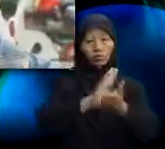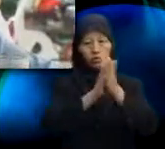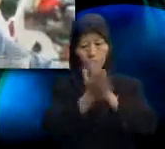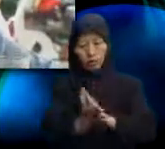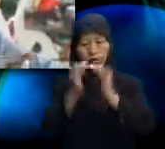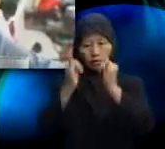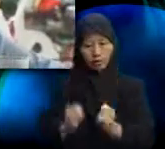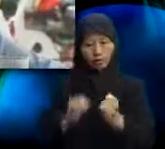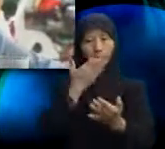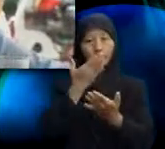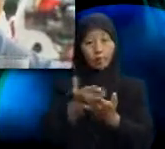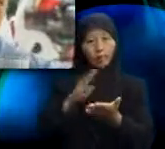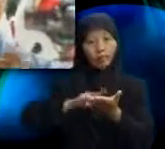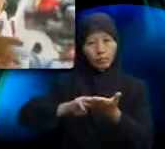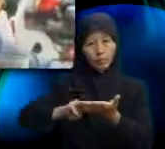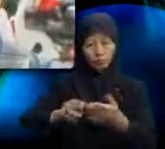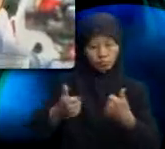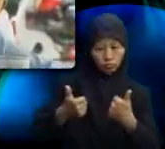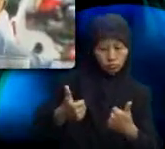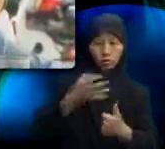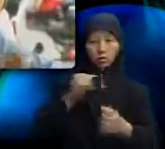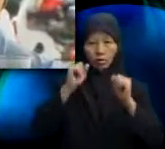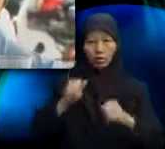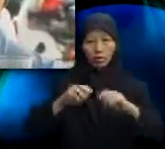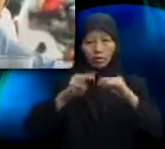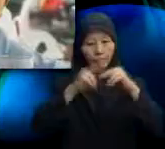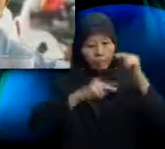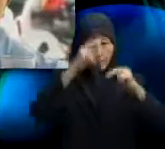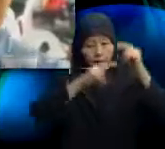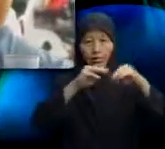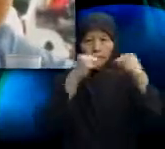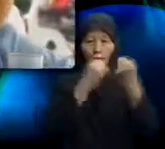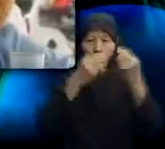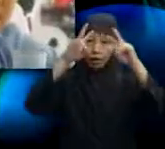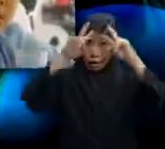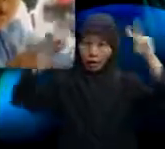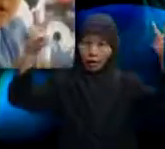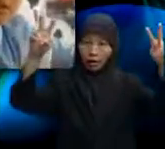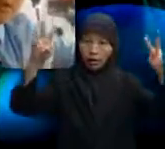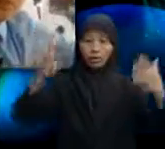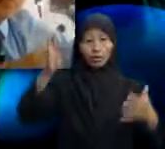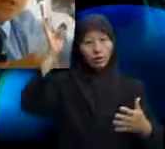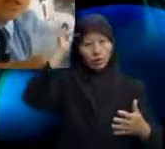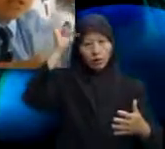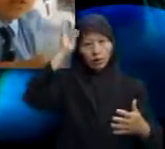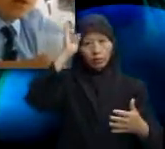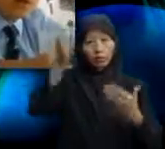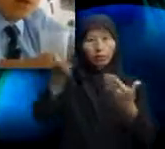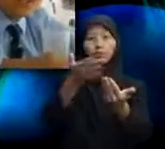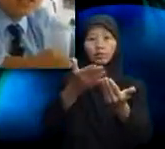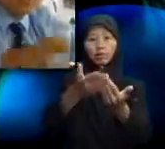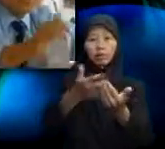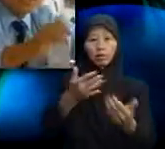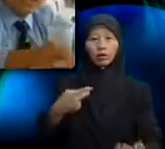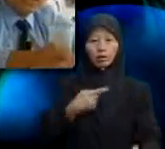untuk melahirkan insan yang mulia, berpotensi dan membina masyarakat yang harmoni. Falsafahnya mudah saja,